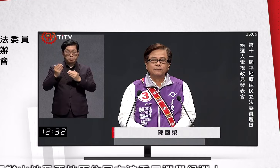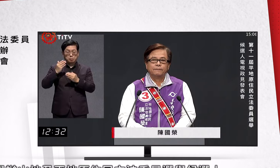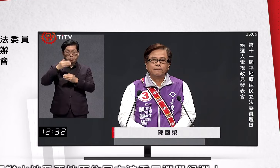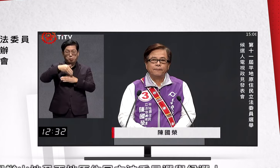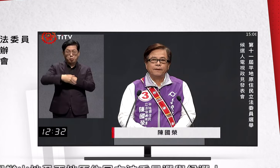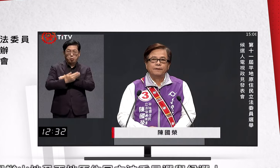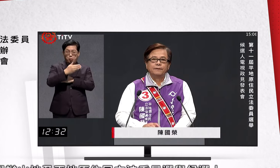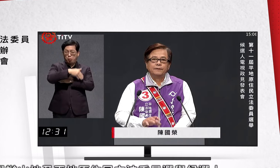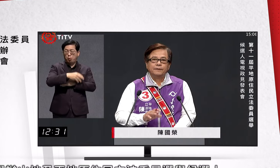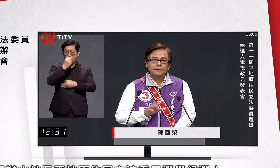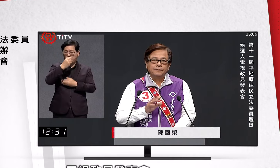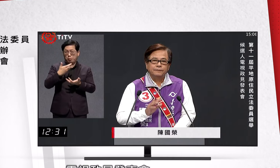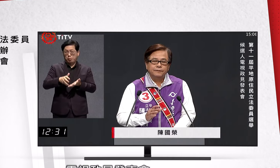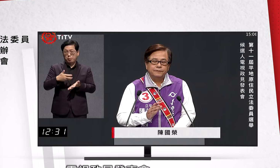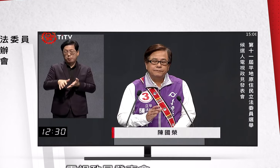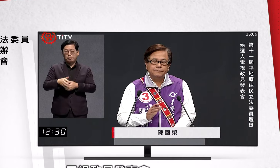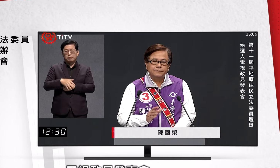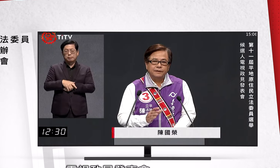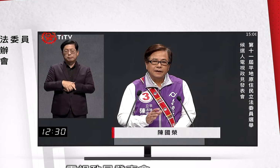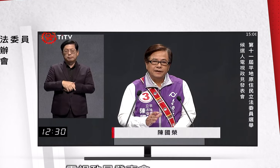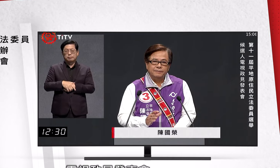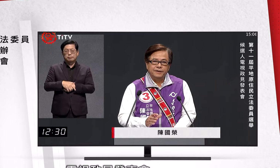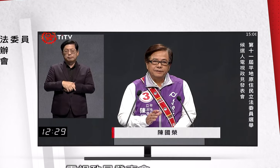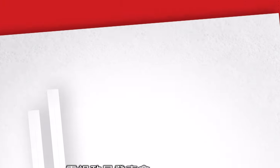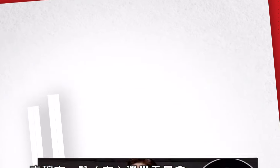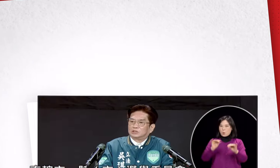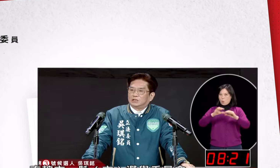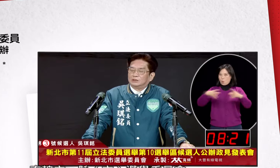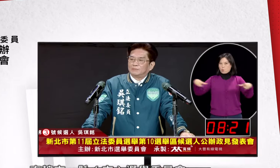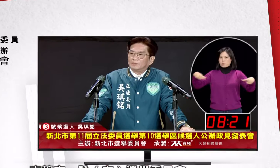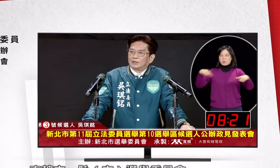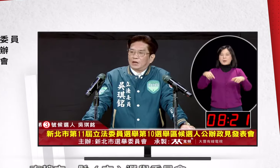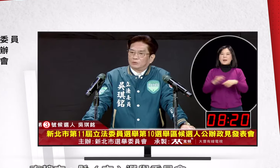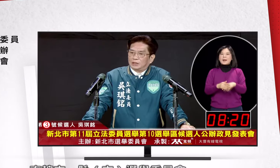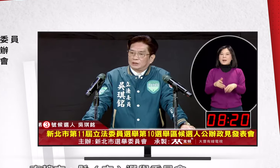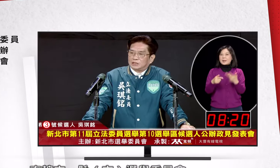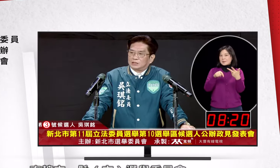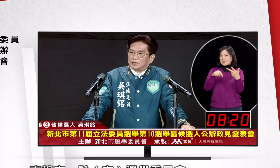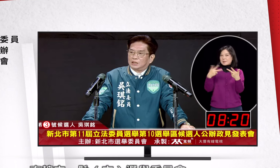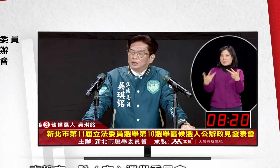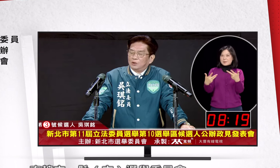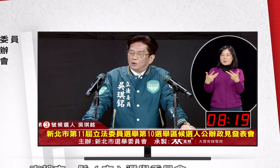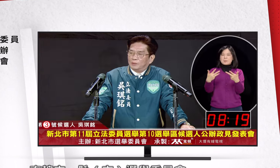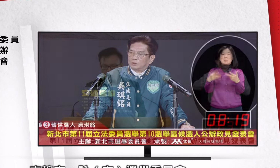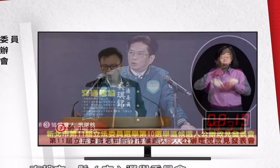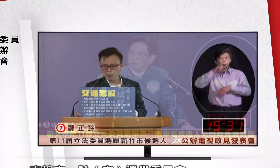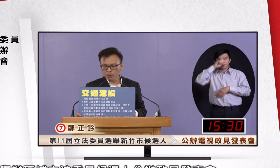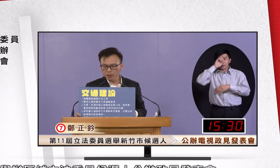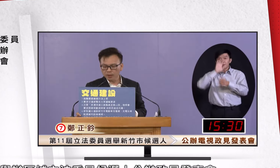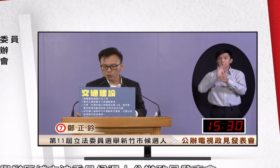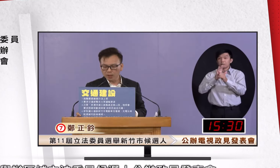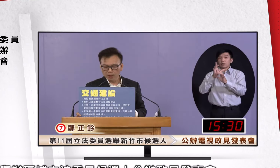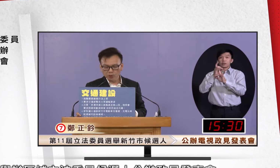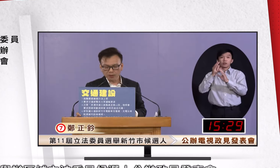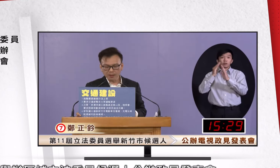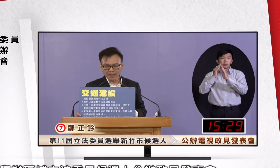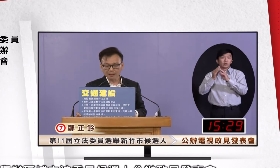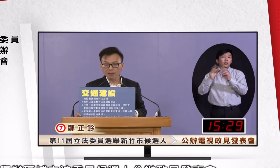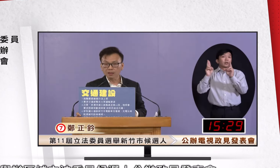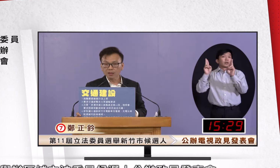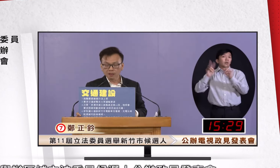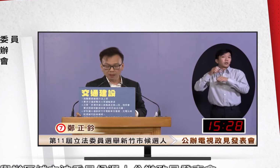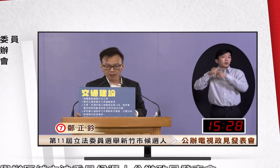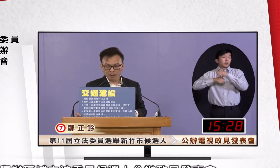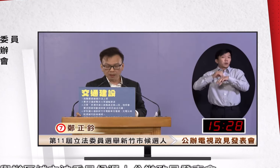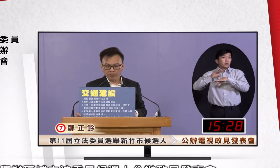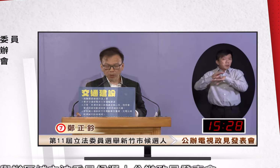员选举候选人电视政见发表会，直辖市、县市选举委员会举办区域立